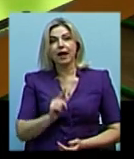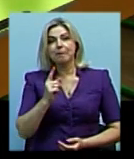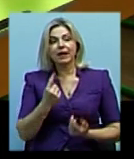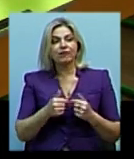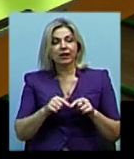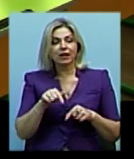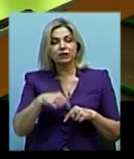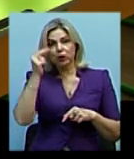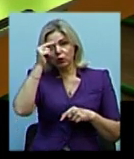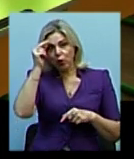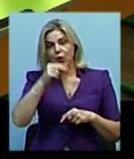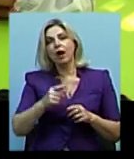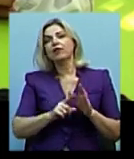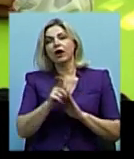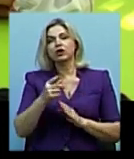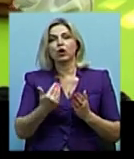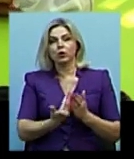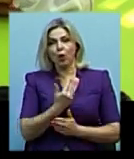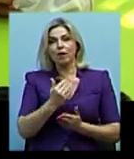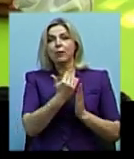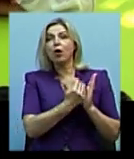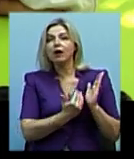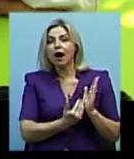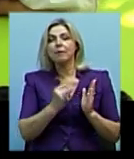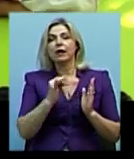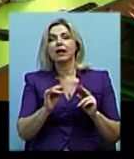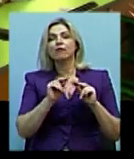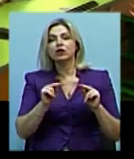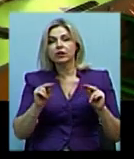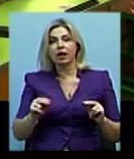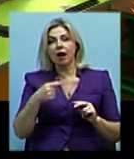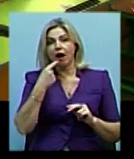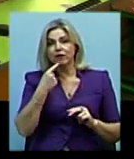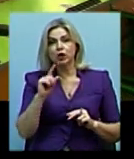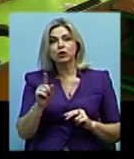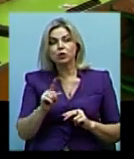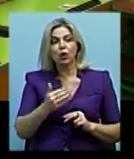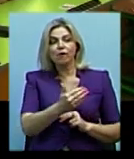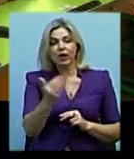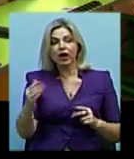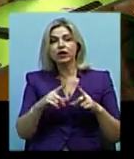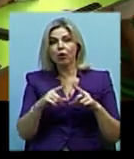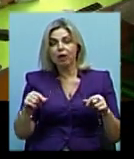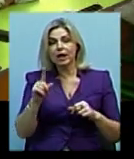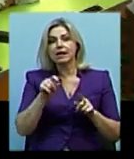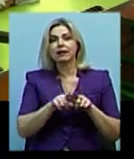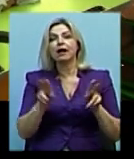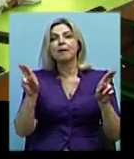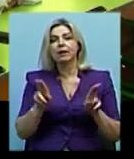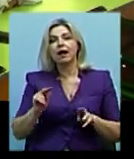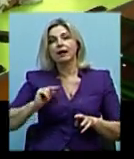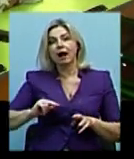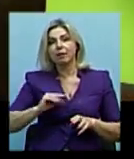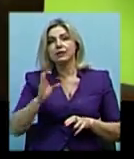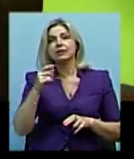року навчатимуться за новою освітньою програмою. Вчителі Академії дитячої творчості говорять, що в їх закладі за такими принципами працюють